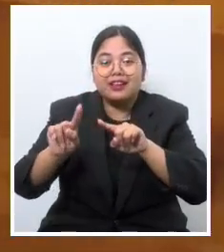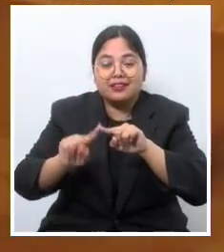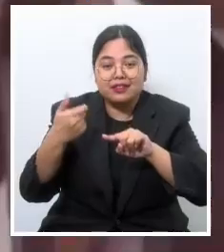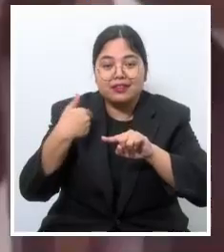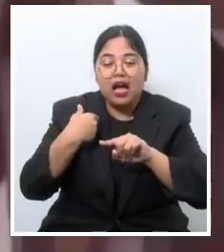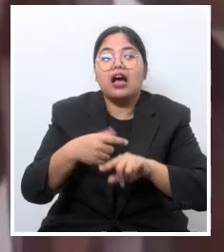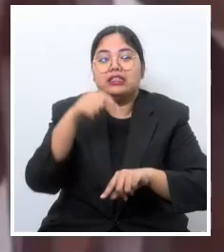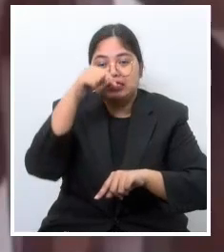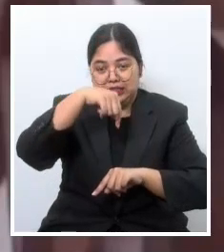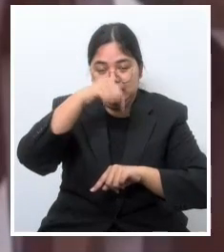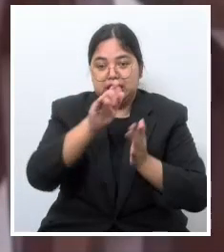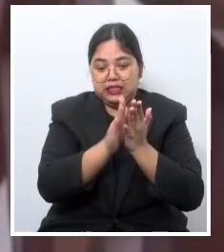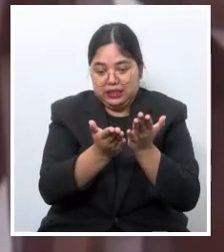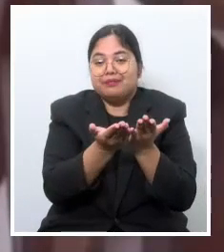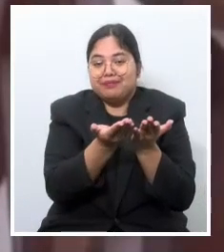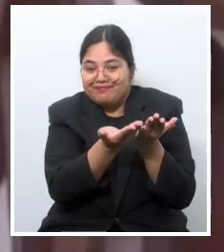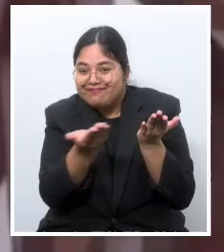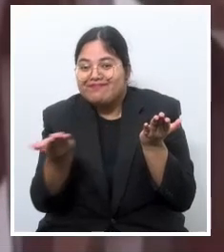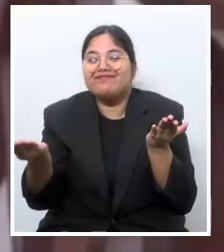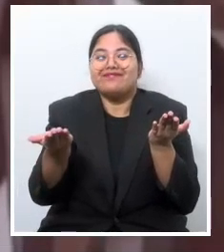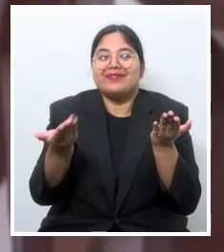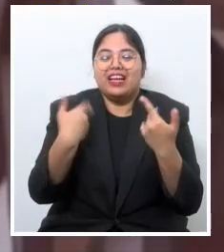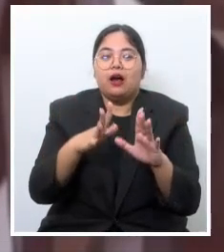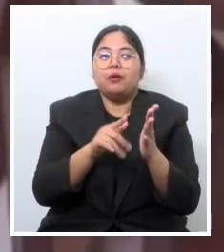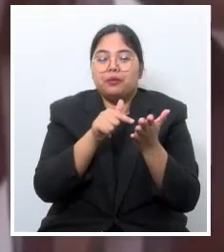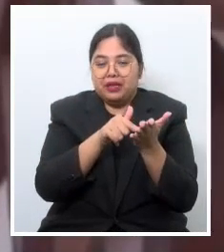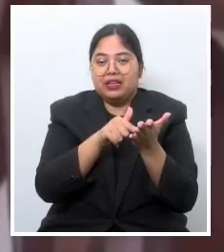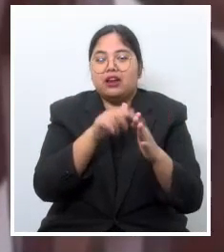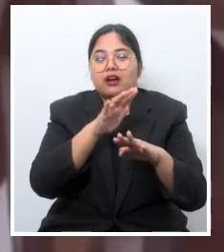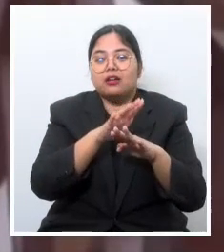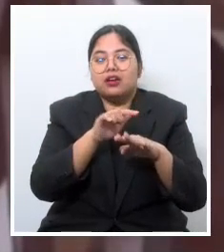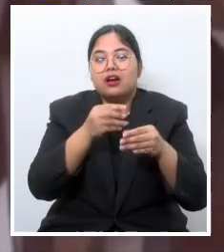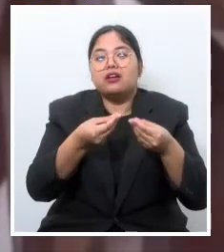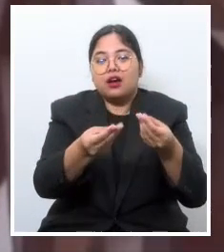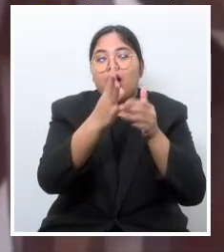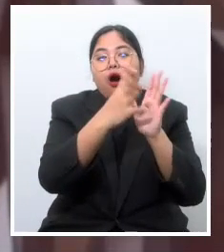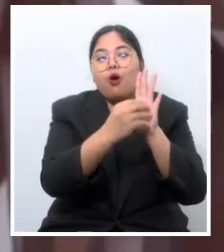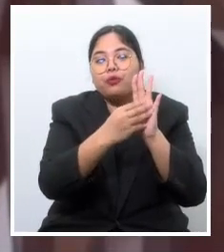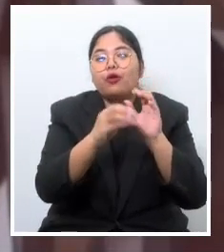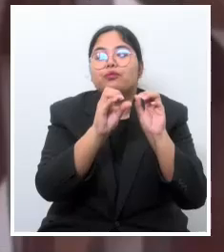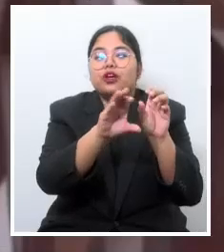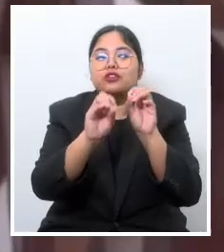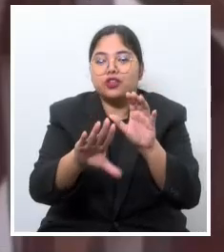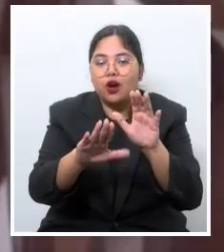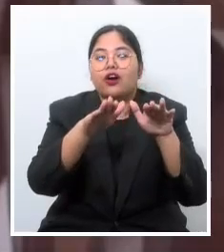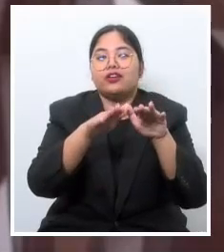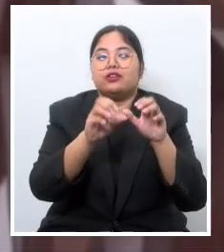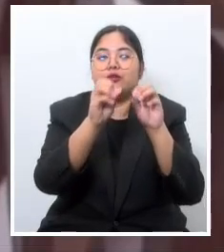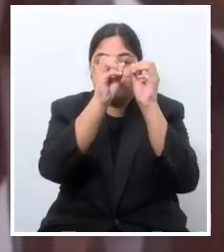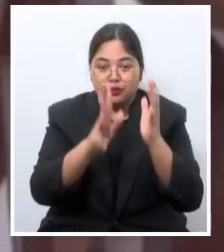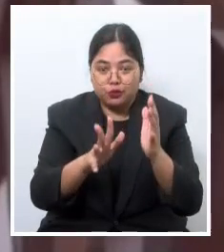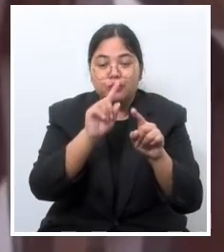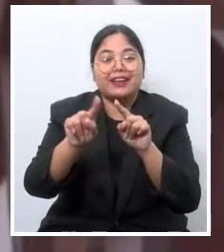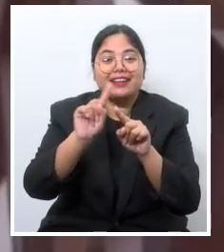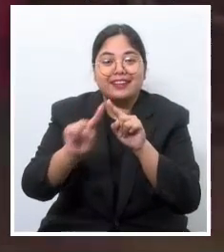ก้วยรวมไปถึงอใช้เป็นคู่มือในการอบรมครูผู้สอนภาษาไทยชั้นประถมศึกษาปีที่ 1ของ